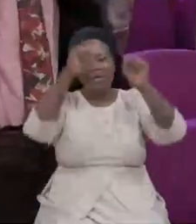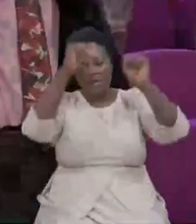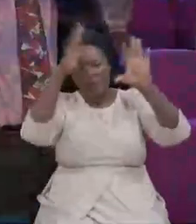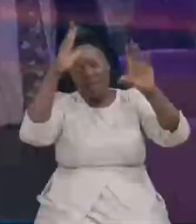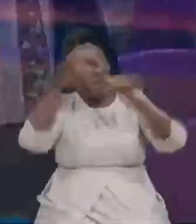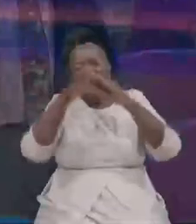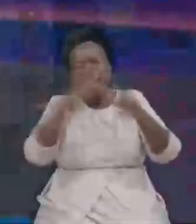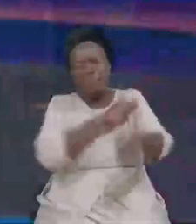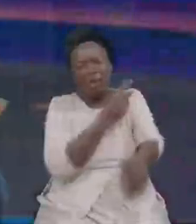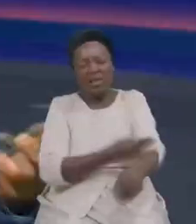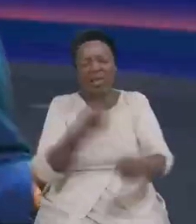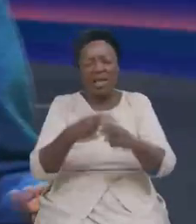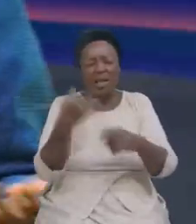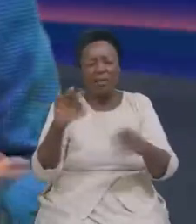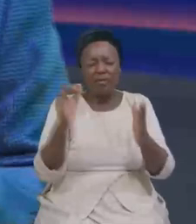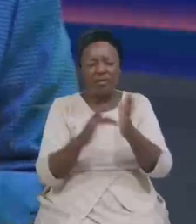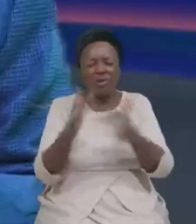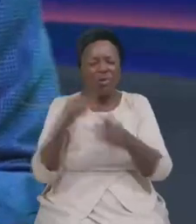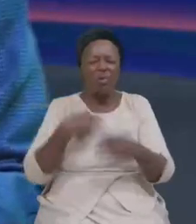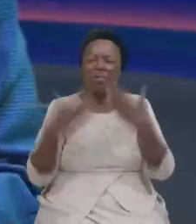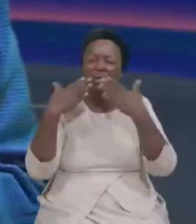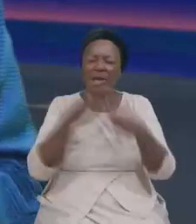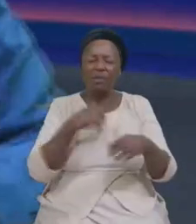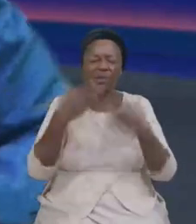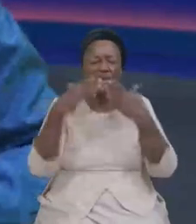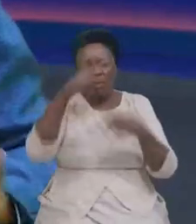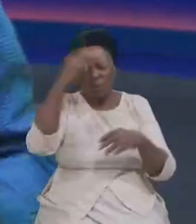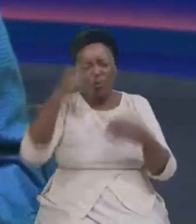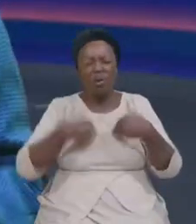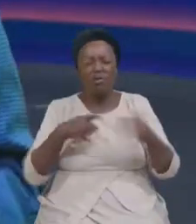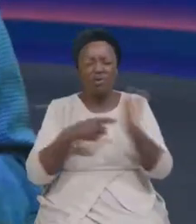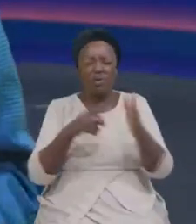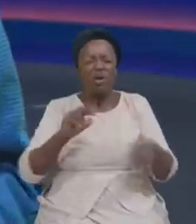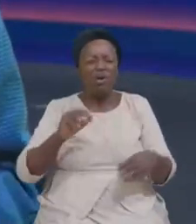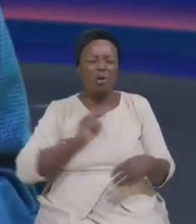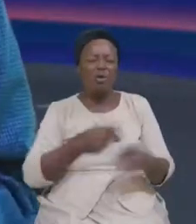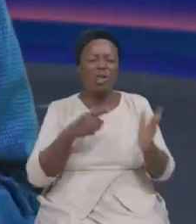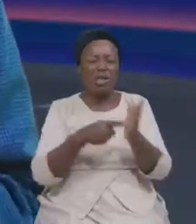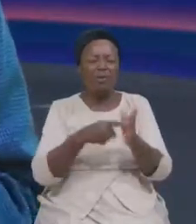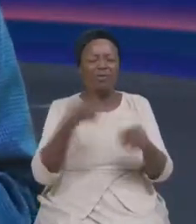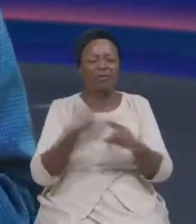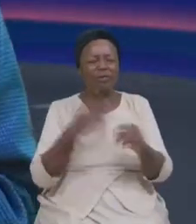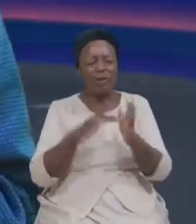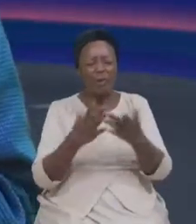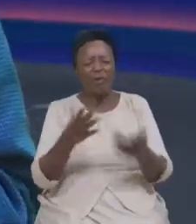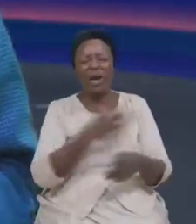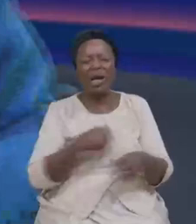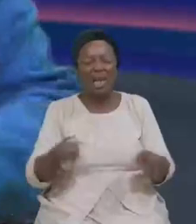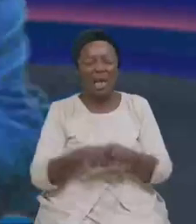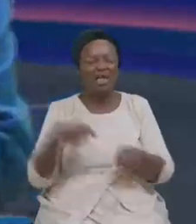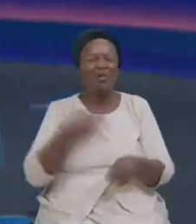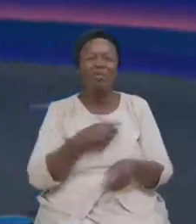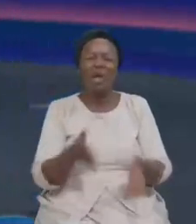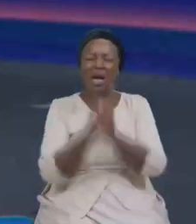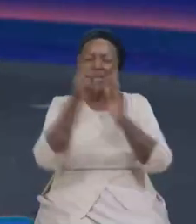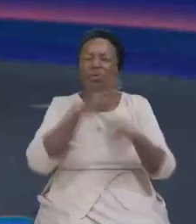remercie. Nous te remercions pour les exemples que tu nous as montrés dans les Écritures. Comme nous te demandons, tu exauces toujours et